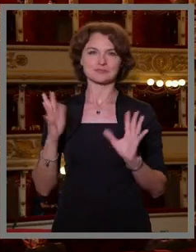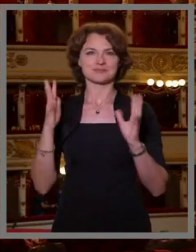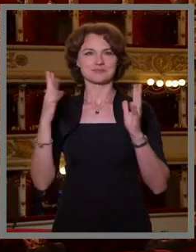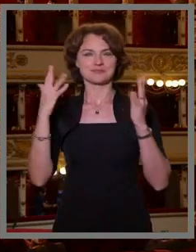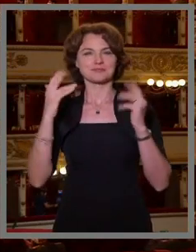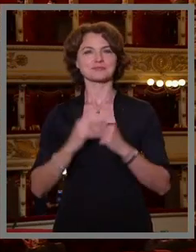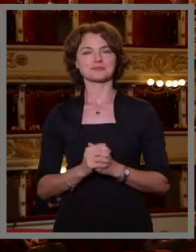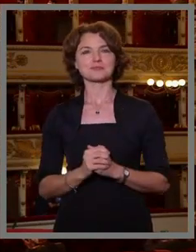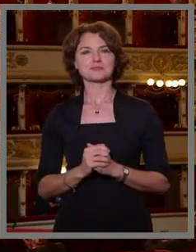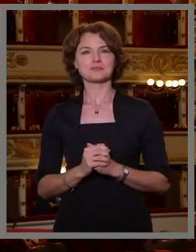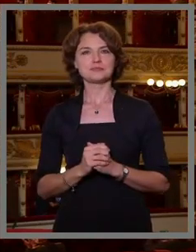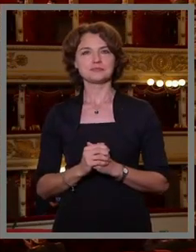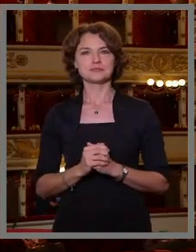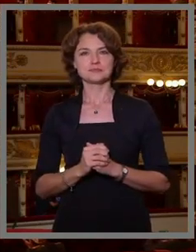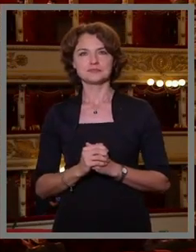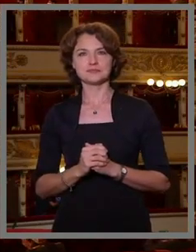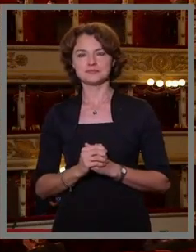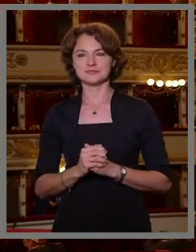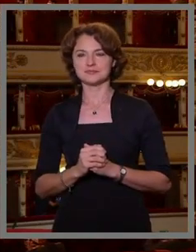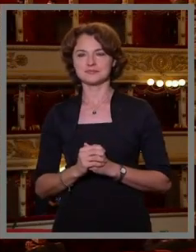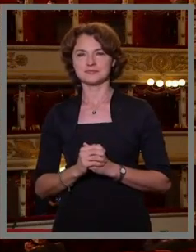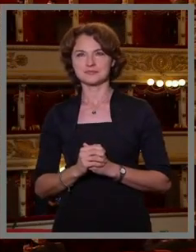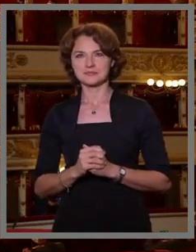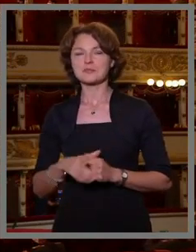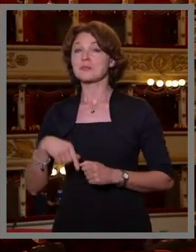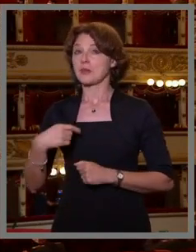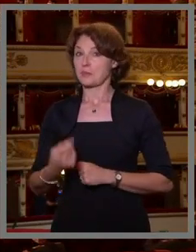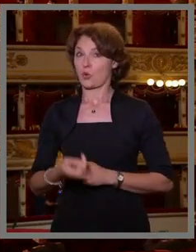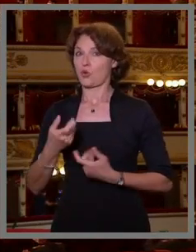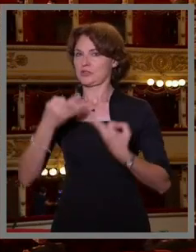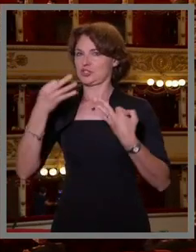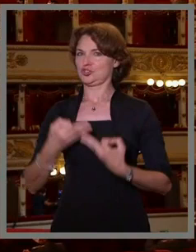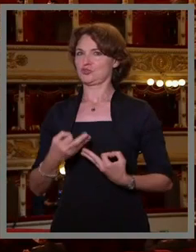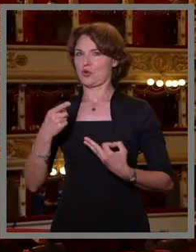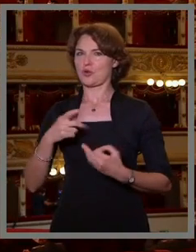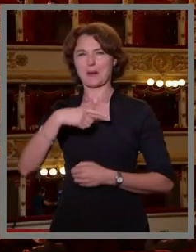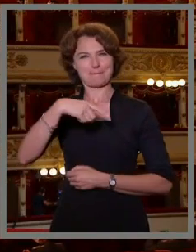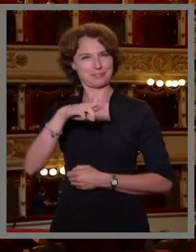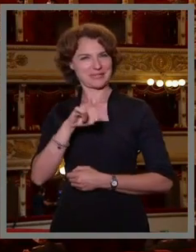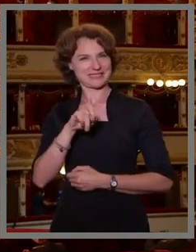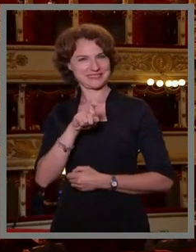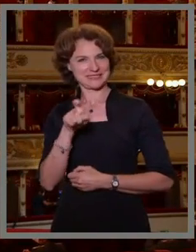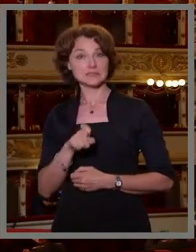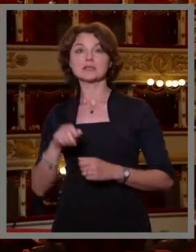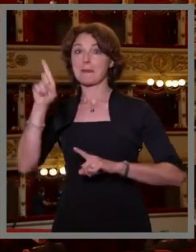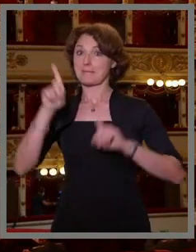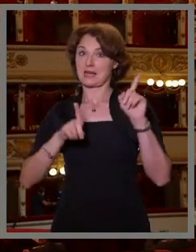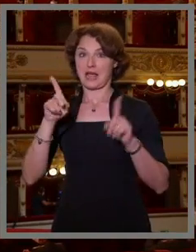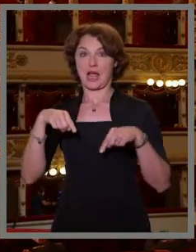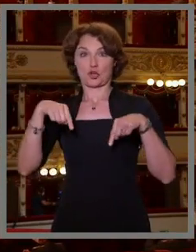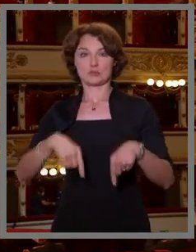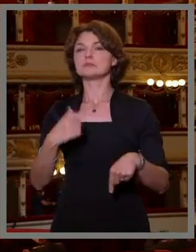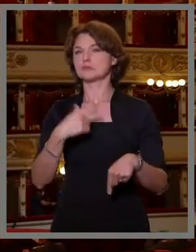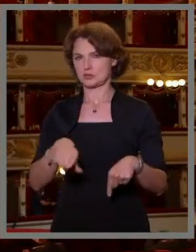simbolica la decisione di ritrovarci a milano perché milano è la grande città che più di tutte ha sofferto